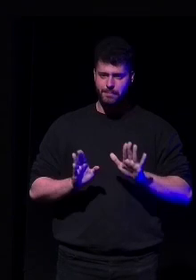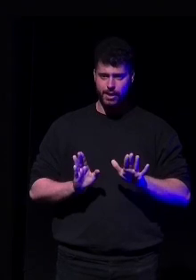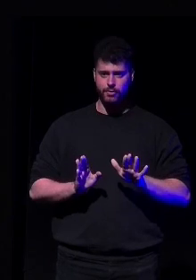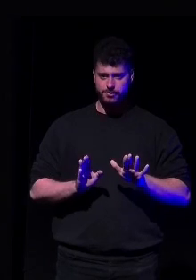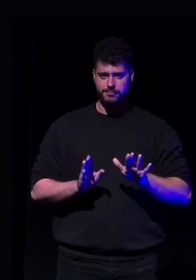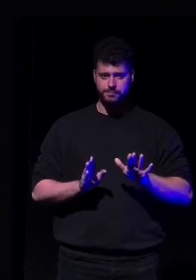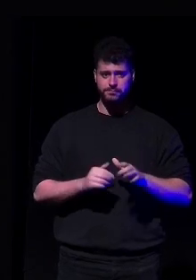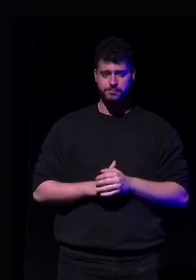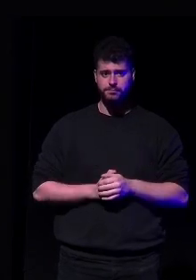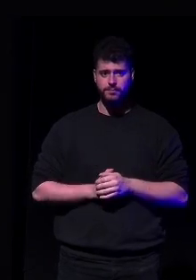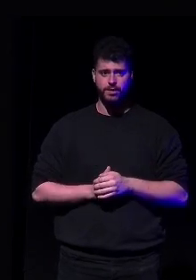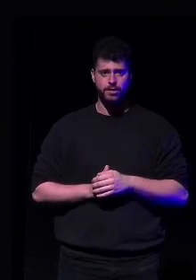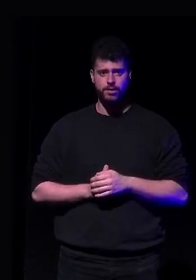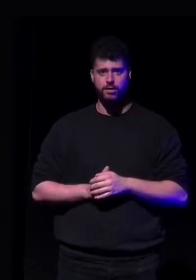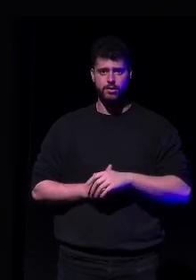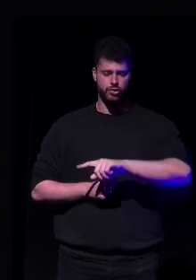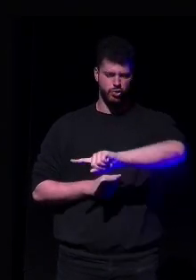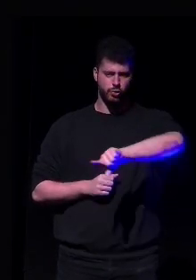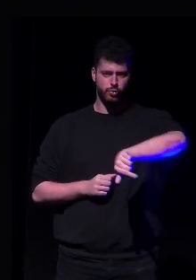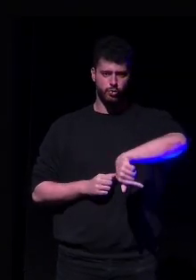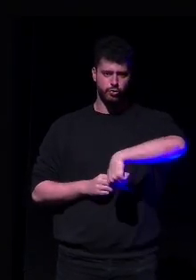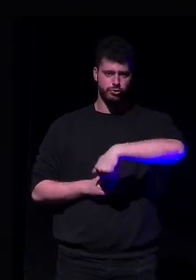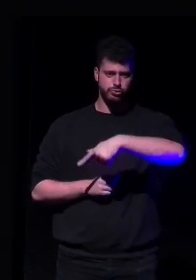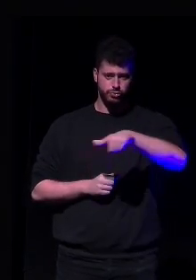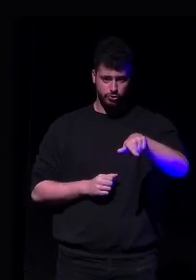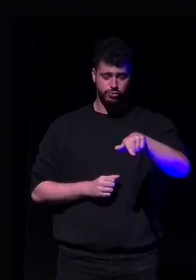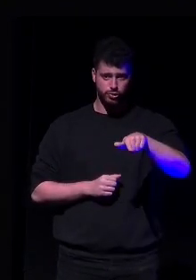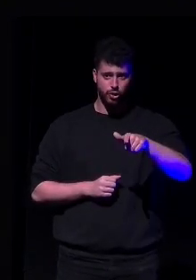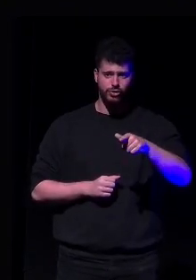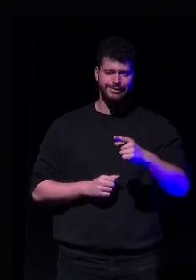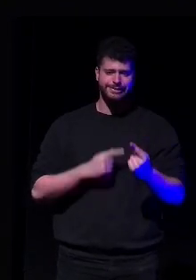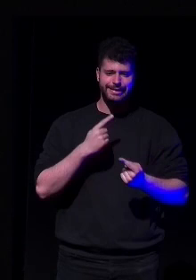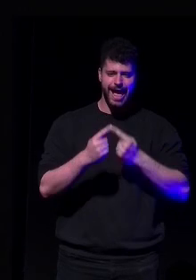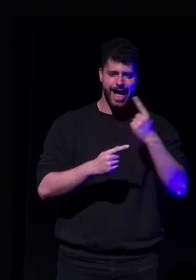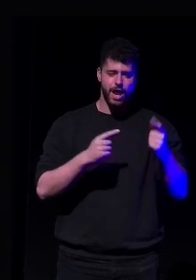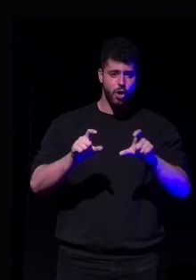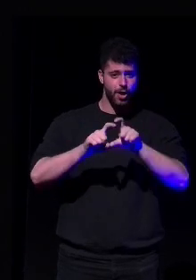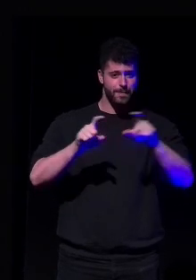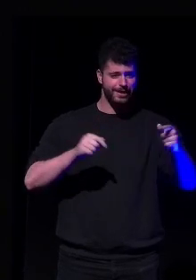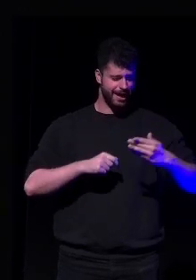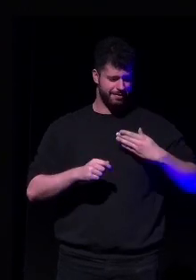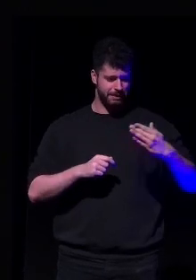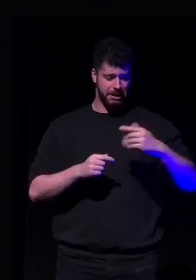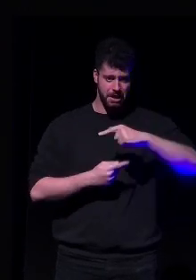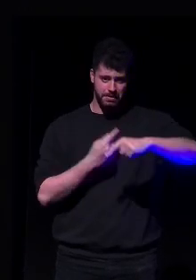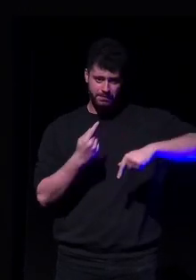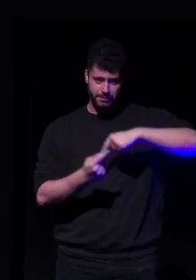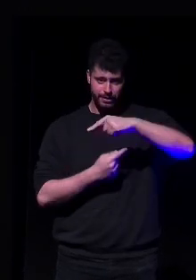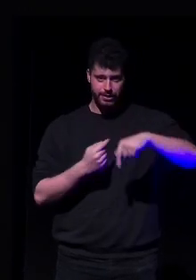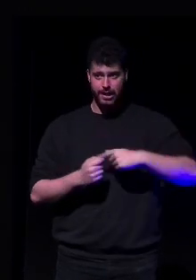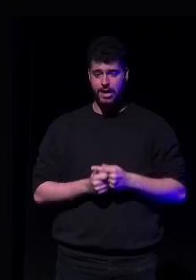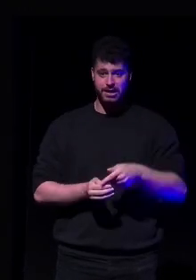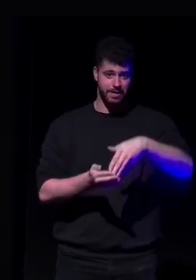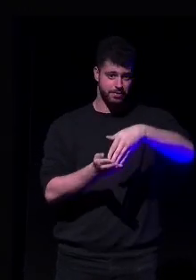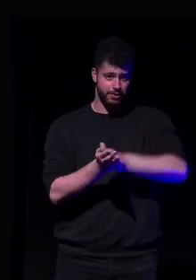que nosaltres no hem deixat mai de tenir aquest component d'empresa propera i familiar. Petit Fouté neix als